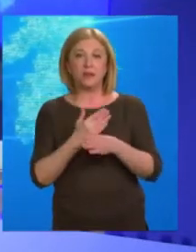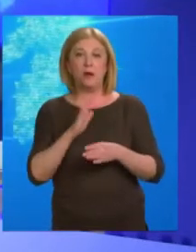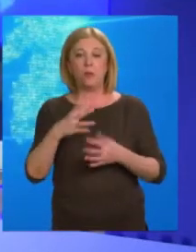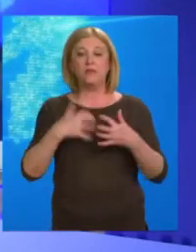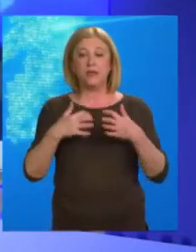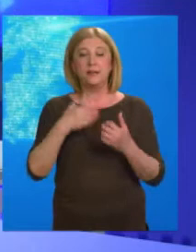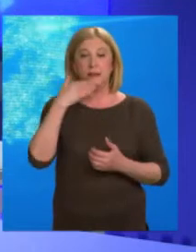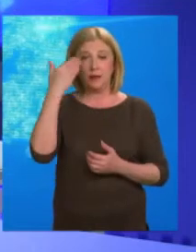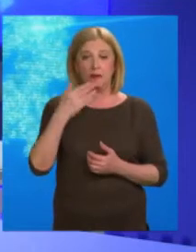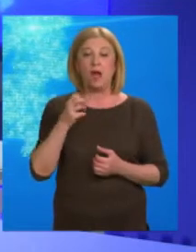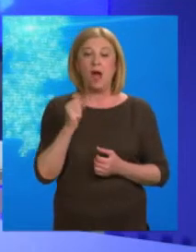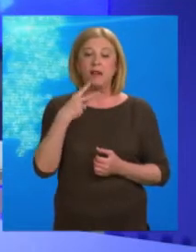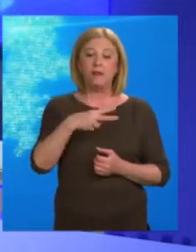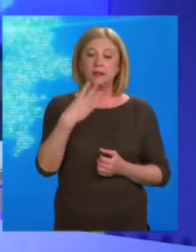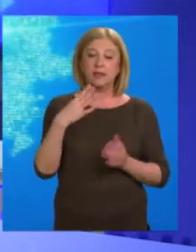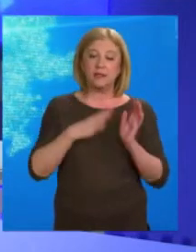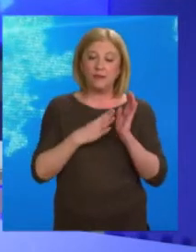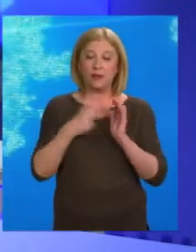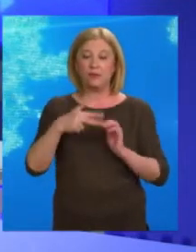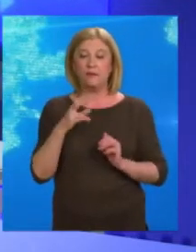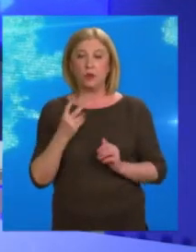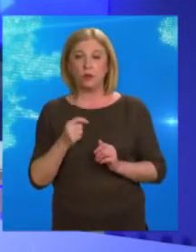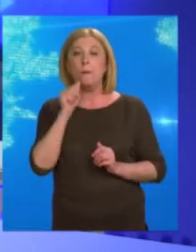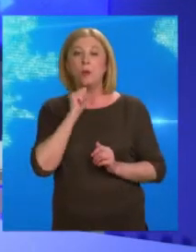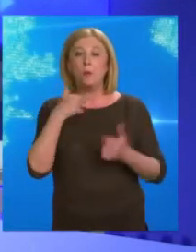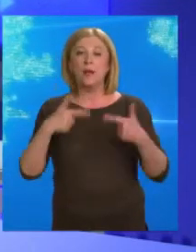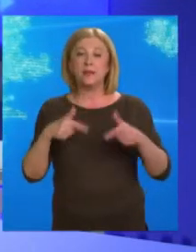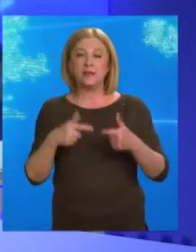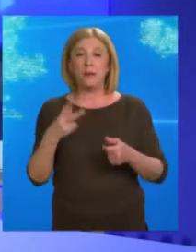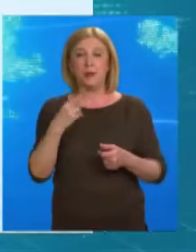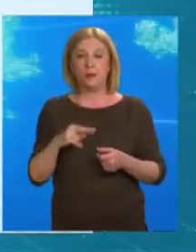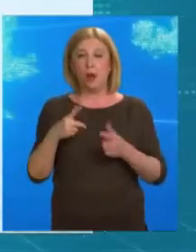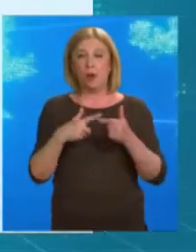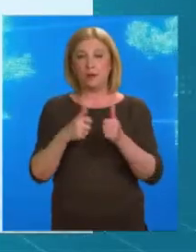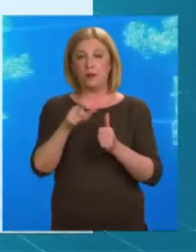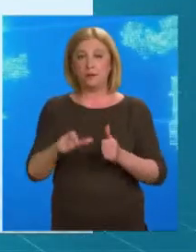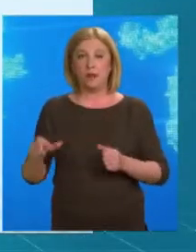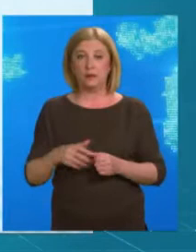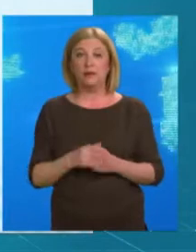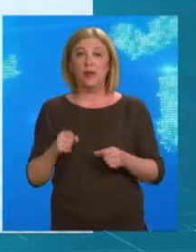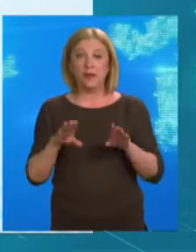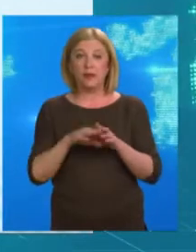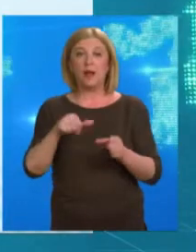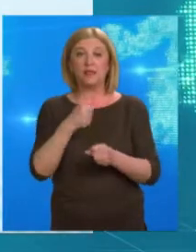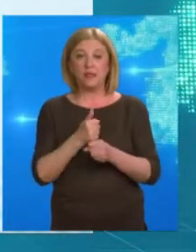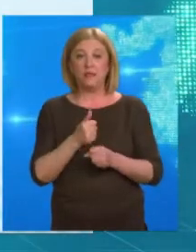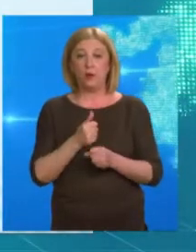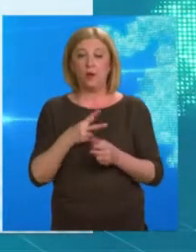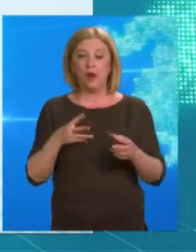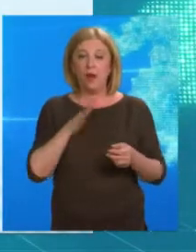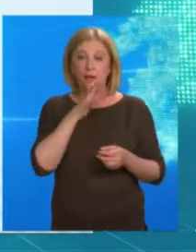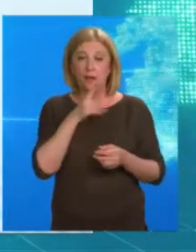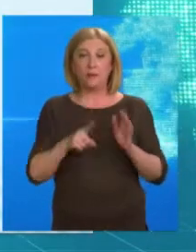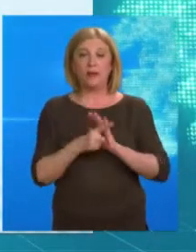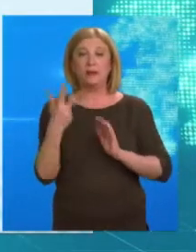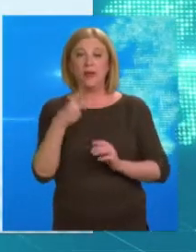лета, а 29-30 июня пройдет пробный экзамен для организаторов. Итак, основной этап ЕГЭ начнется 3